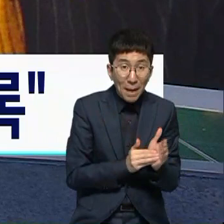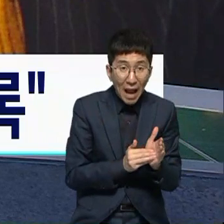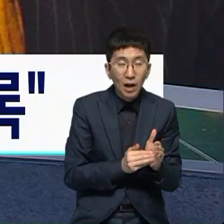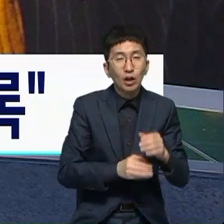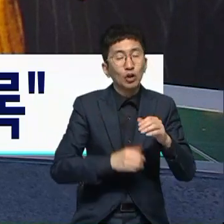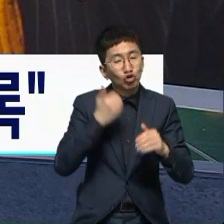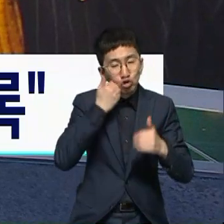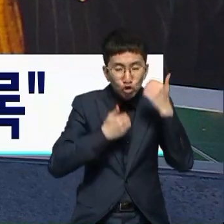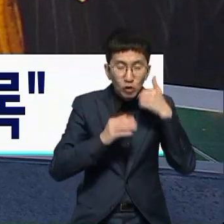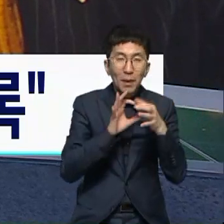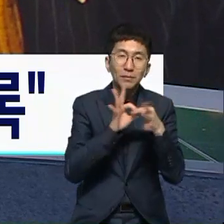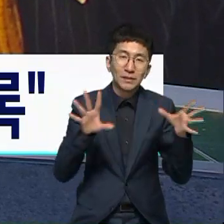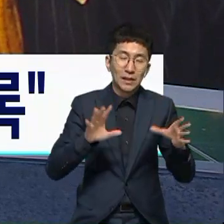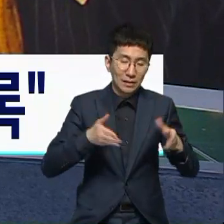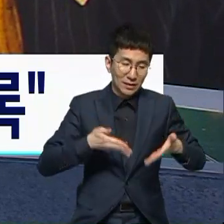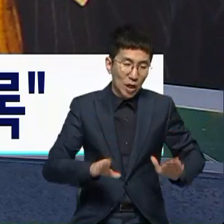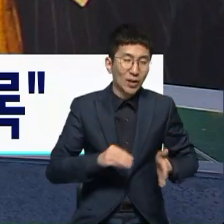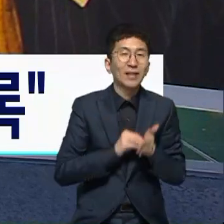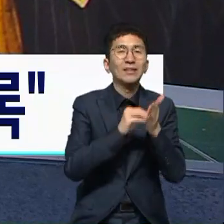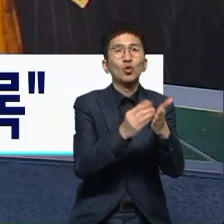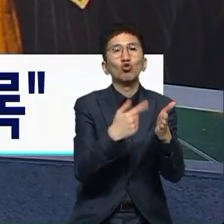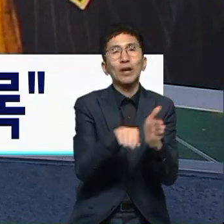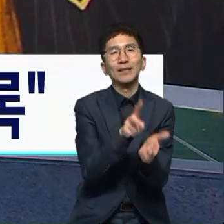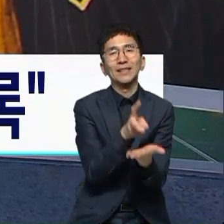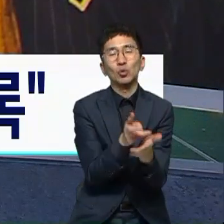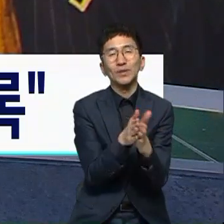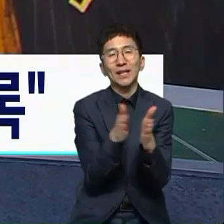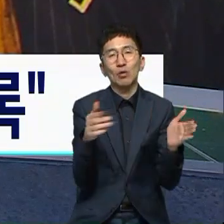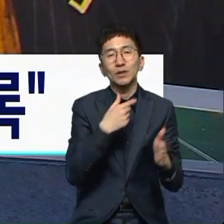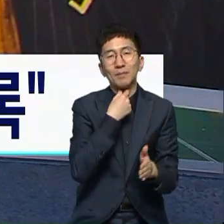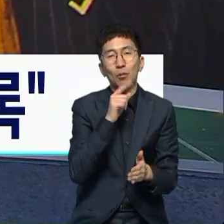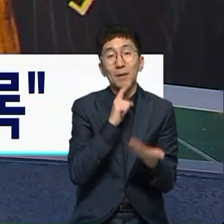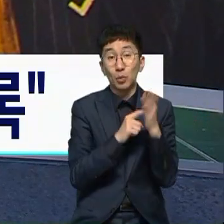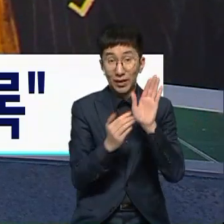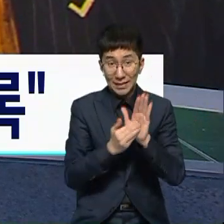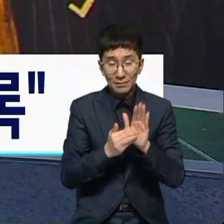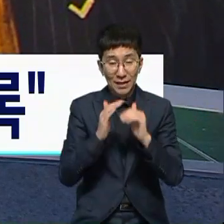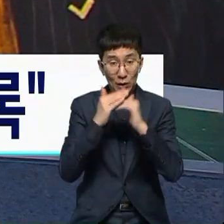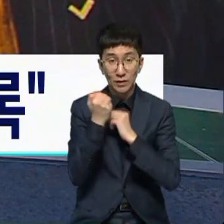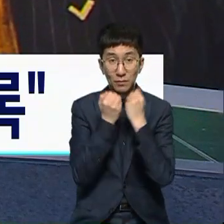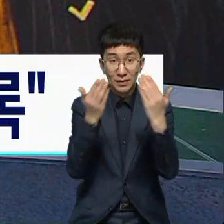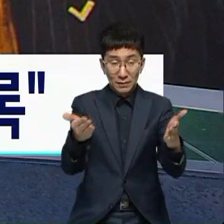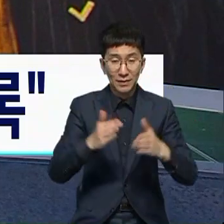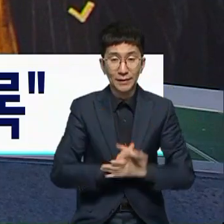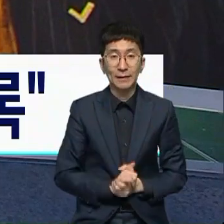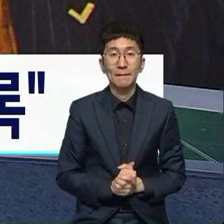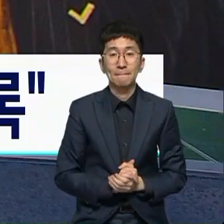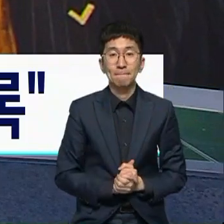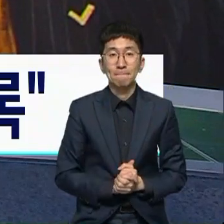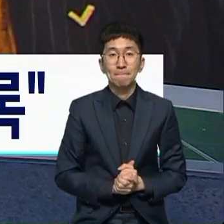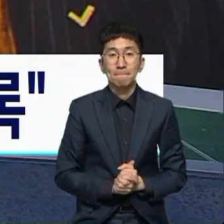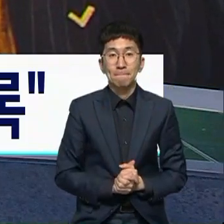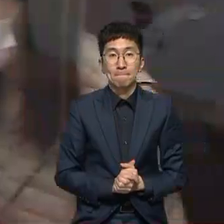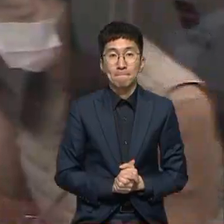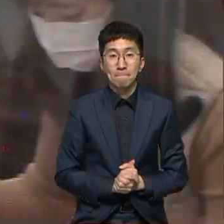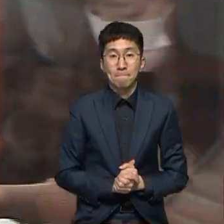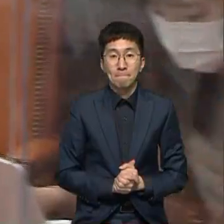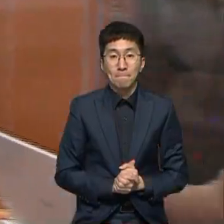누구든 출생등록을 할 수 있는 제도를 만들겠다고 공약했습니다. 이 내용은 김영래 기자가 전하겠습니다.